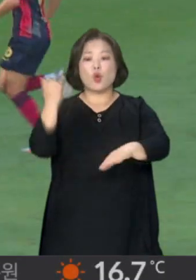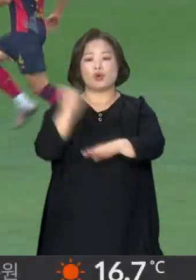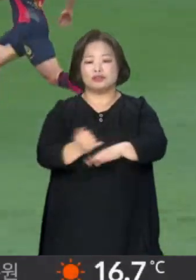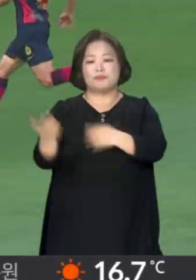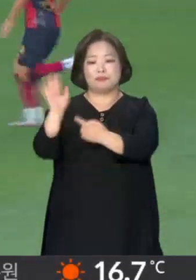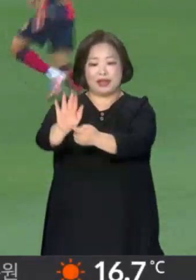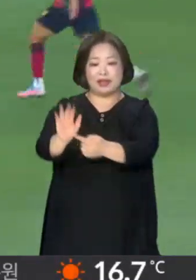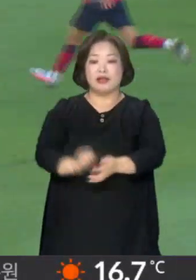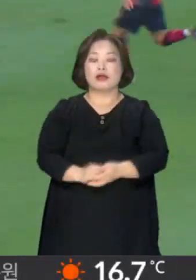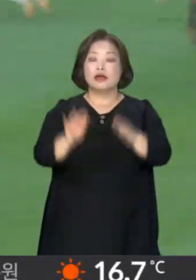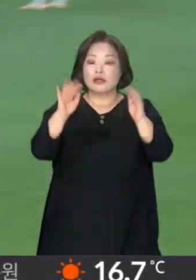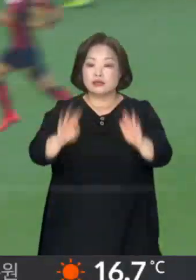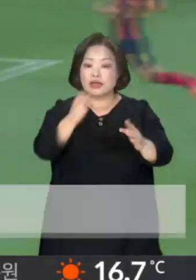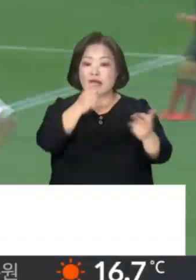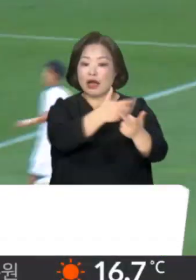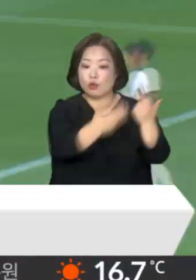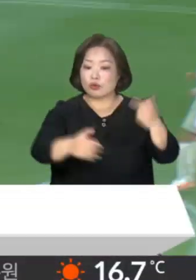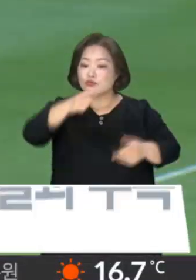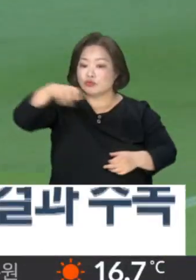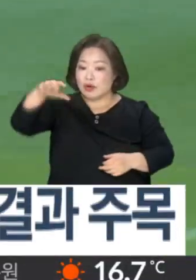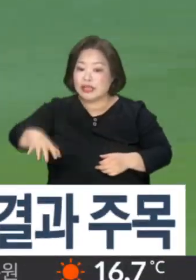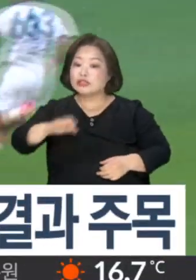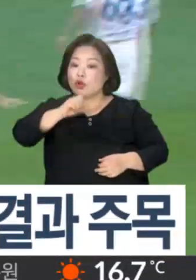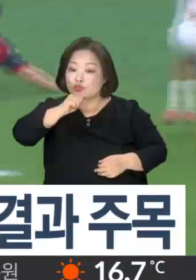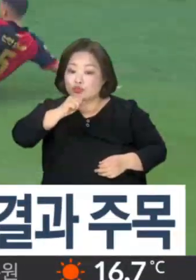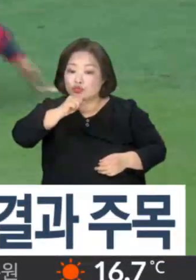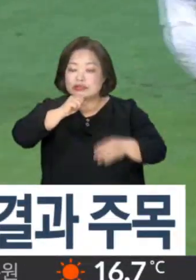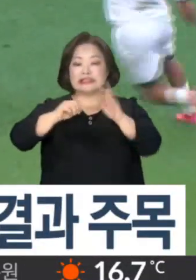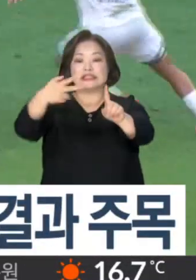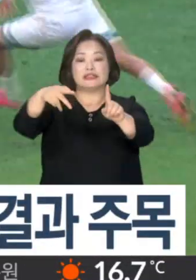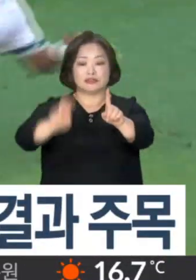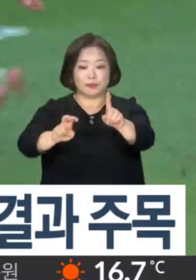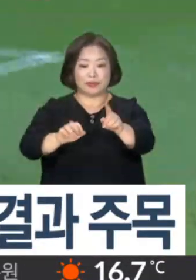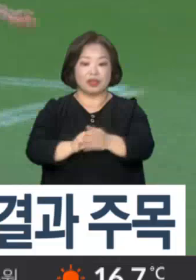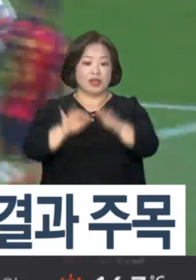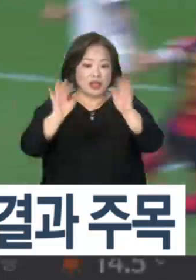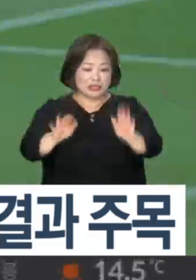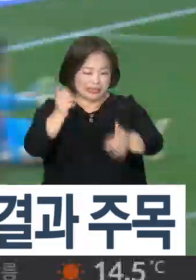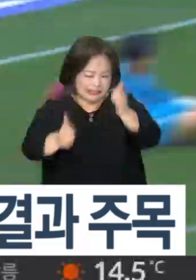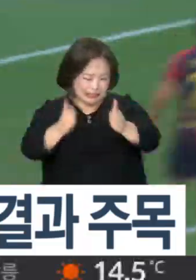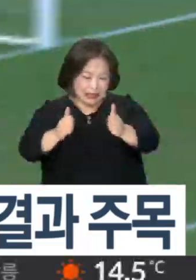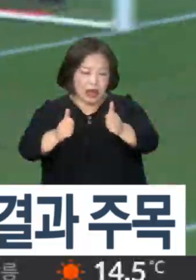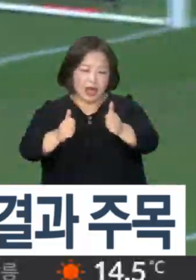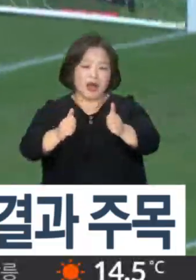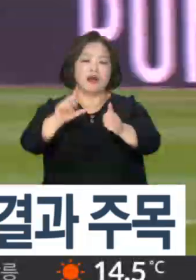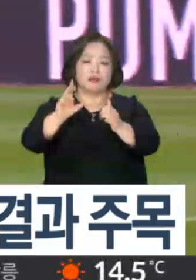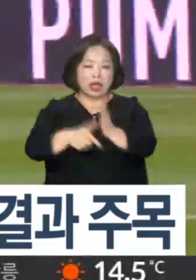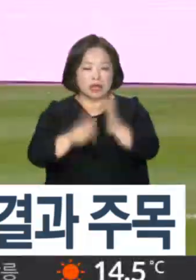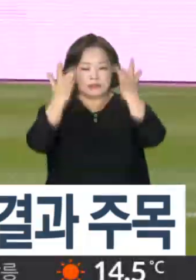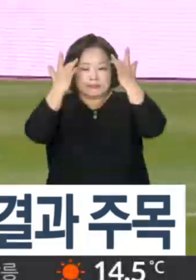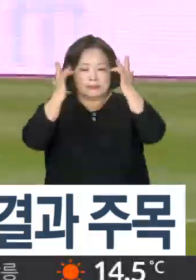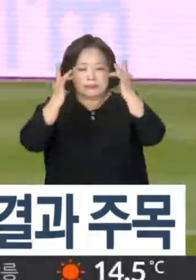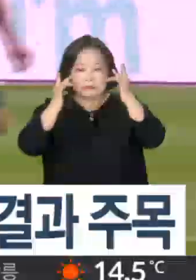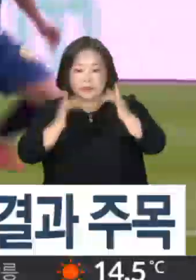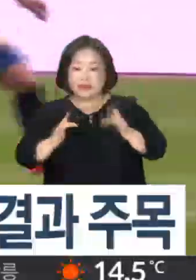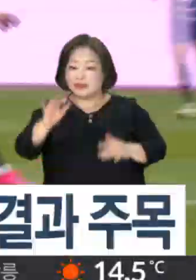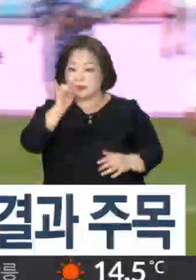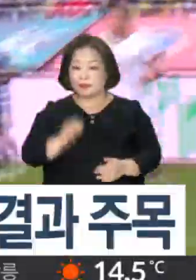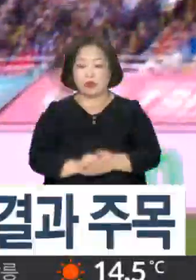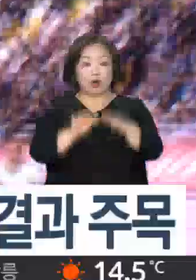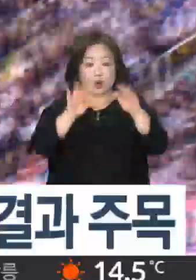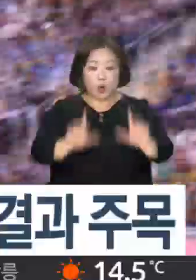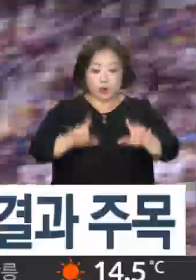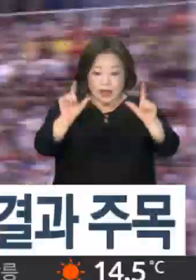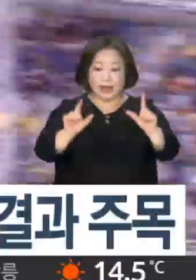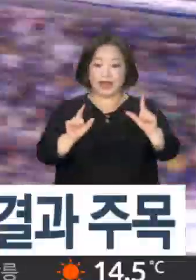확정됩니다. 현재 강원과 수원의 승점 차는 단 1점으로 매 경기 살얼음을 걷는 승부를 벌여야 합니다. 올해